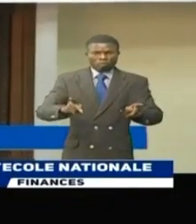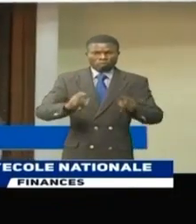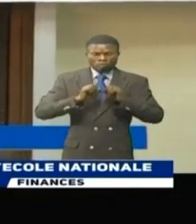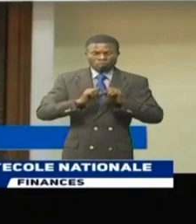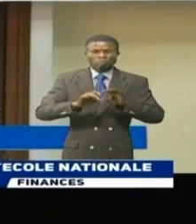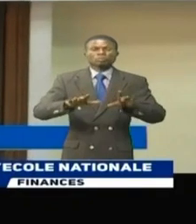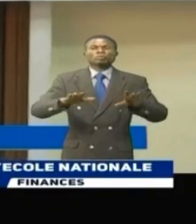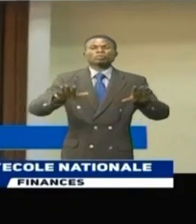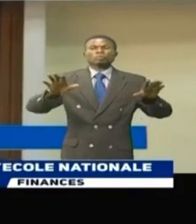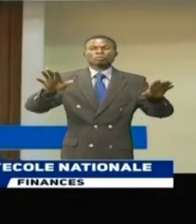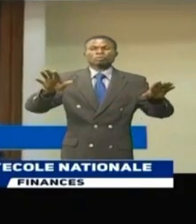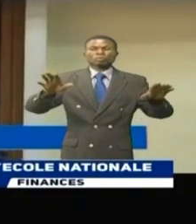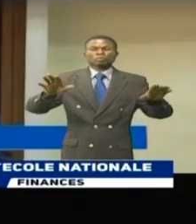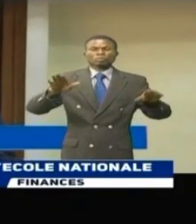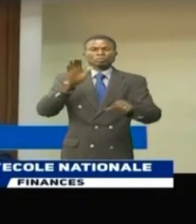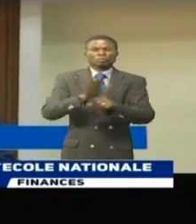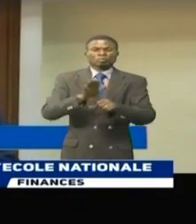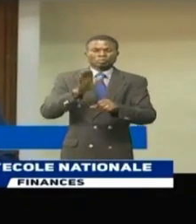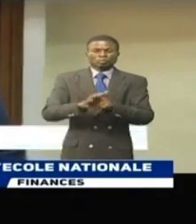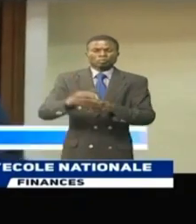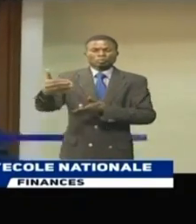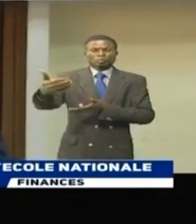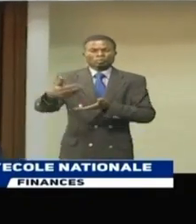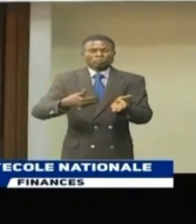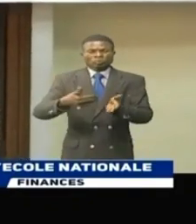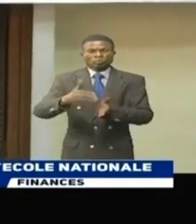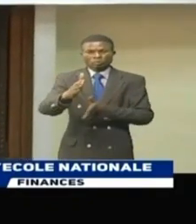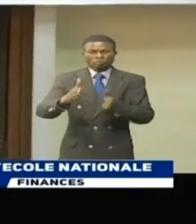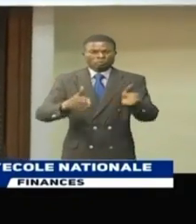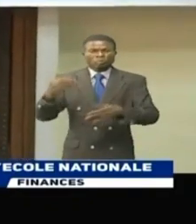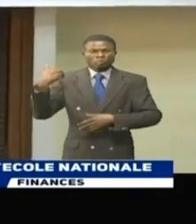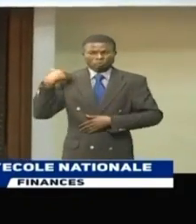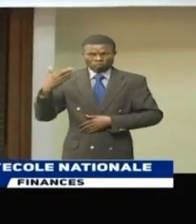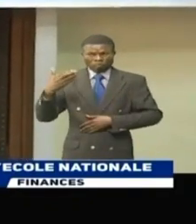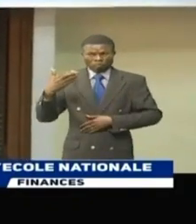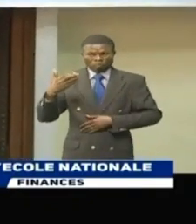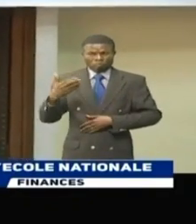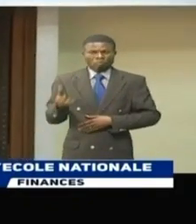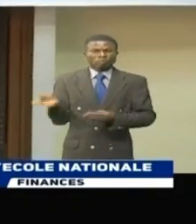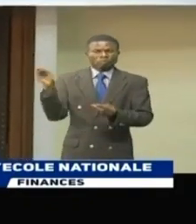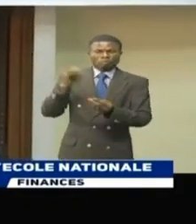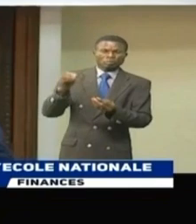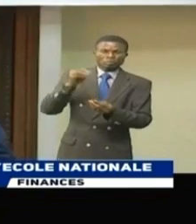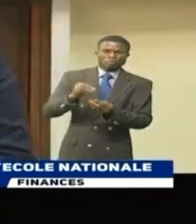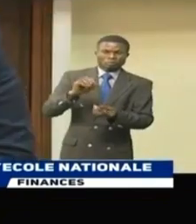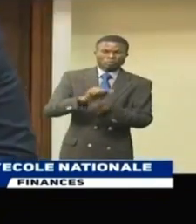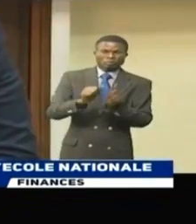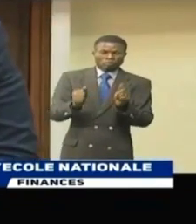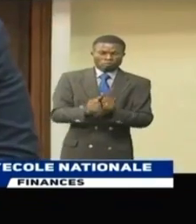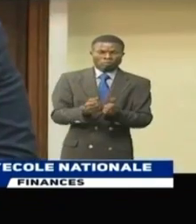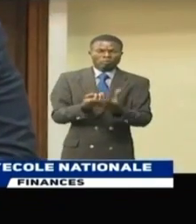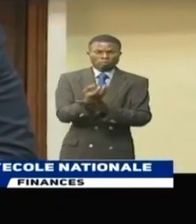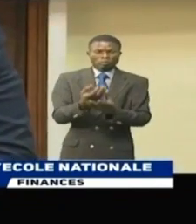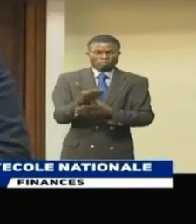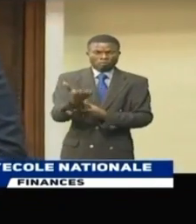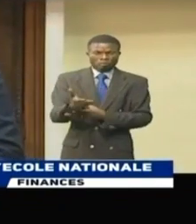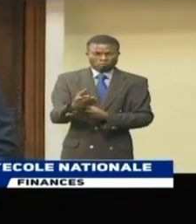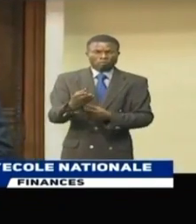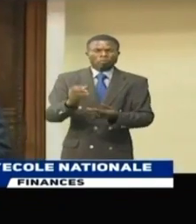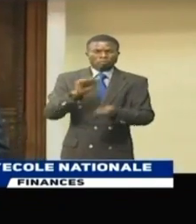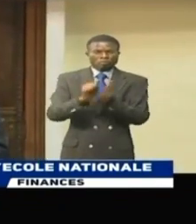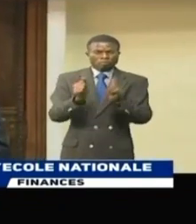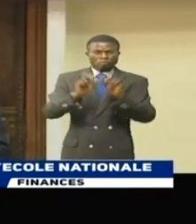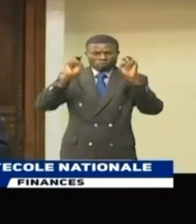mobiliser davantage les recettes et de rationaliser la dépense. Des sous-thèmes seront